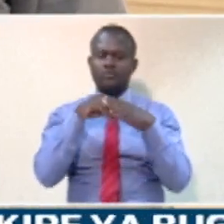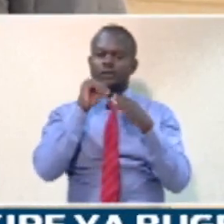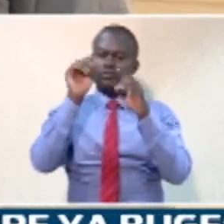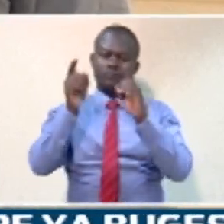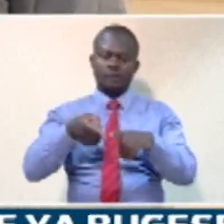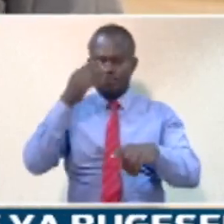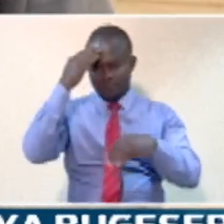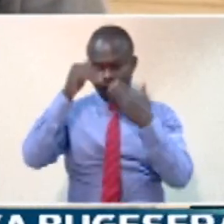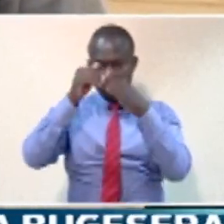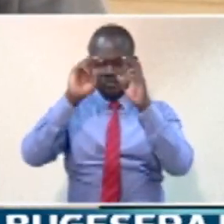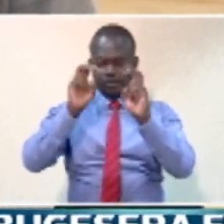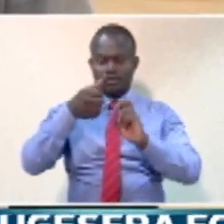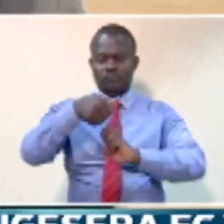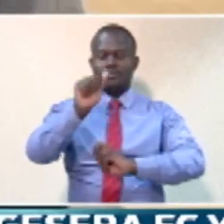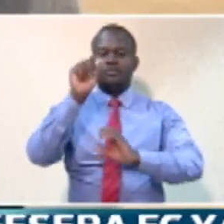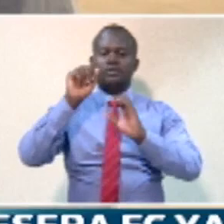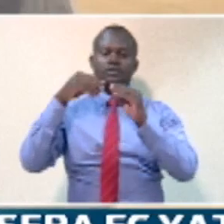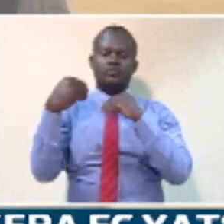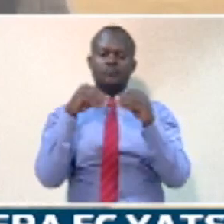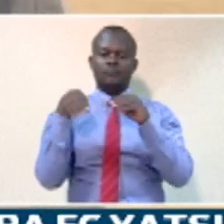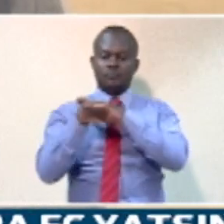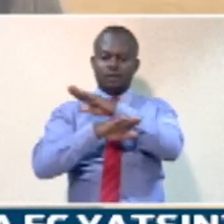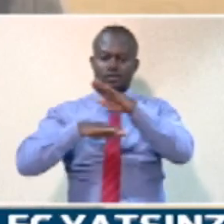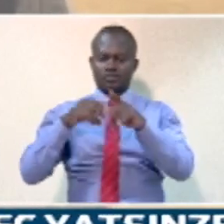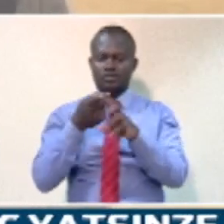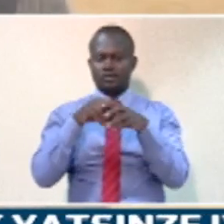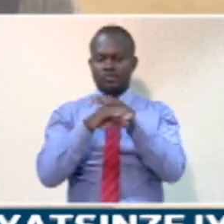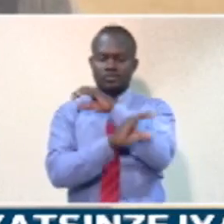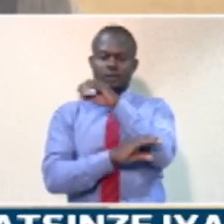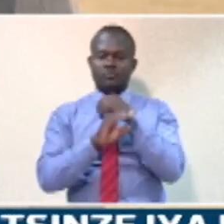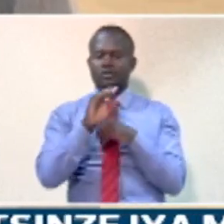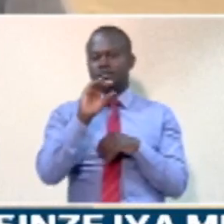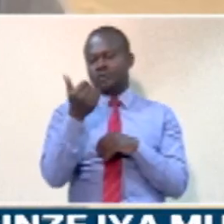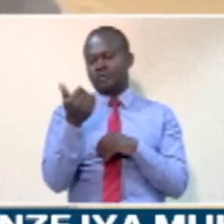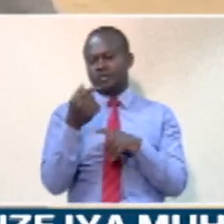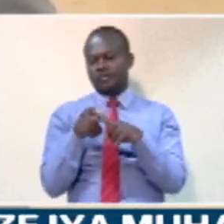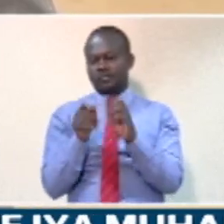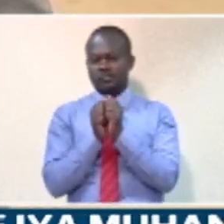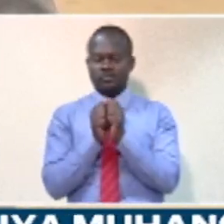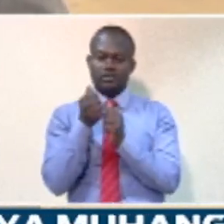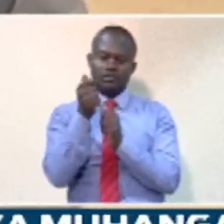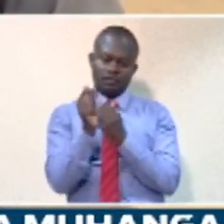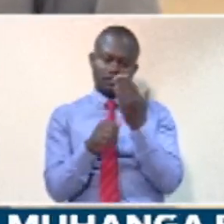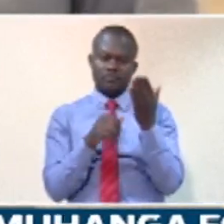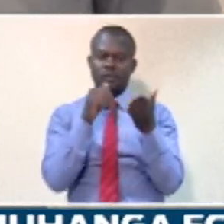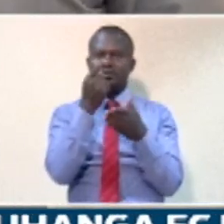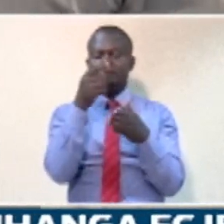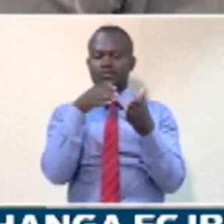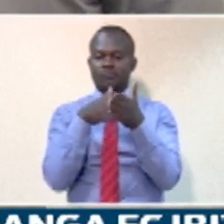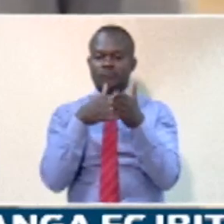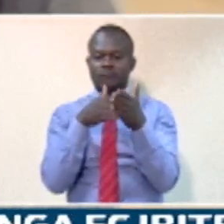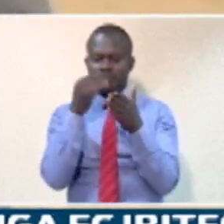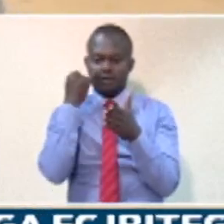ko iyo misumari cyangwa ibyo bikoresho by'ibanze bituruka mu bihugu bya mu mahanga ya kure. Kero gishobora kuba imwe mu mbogamizi